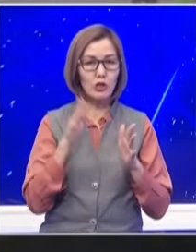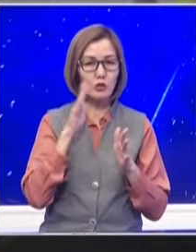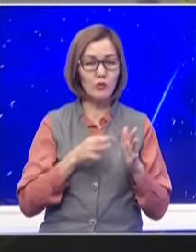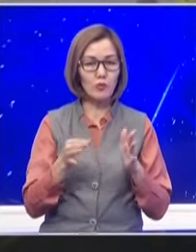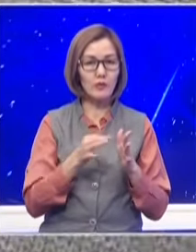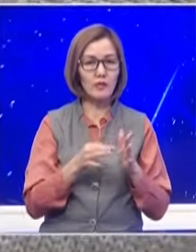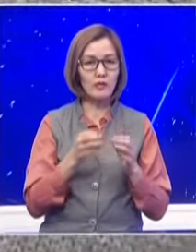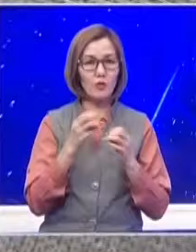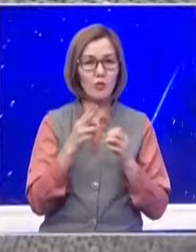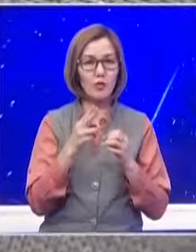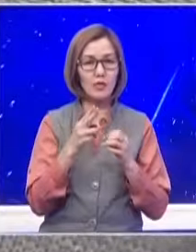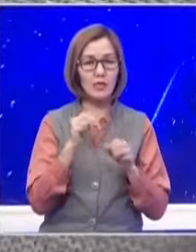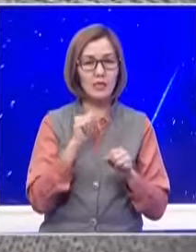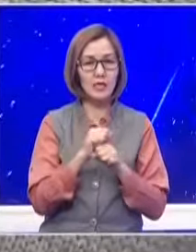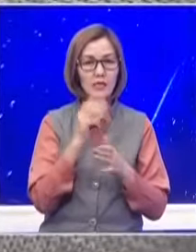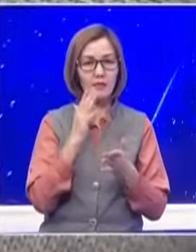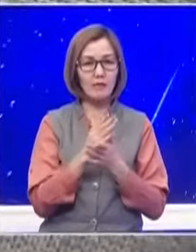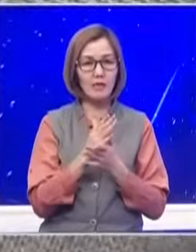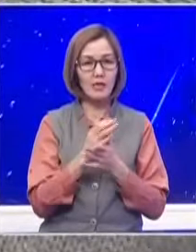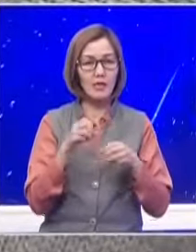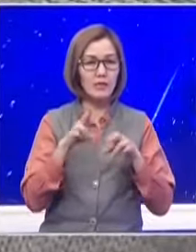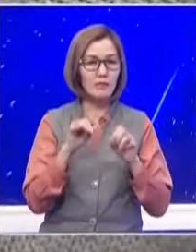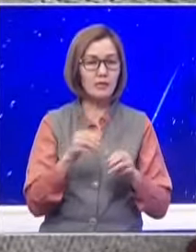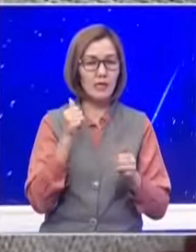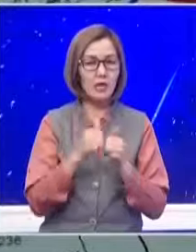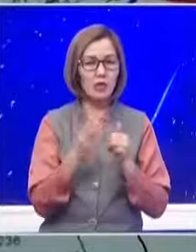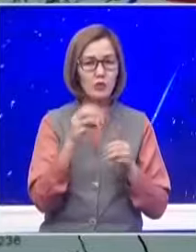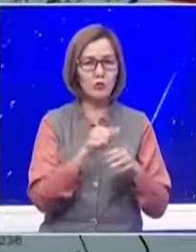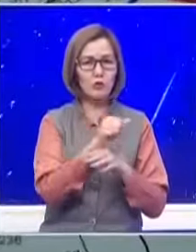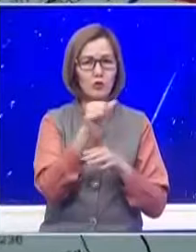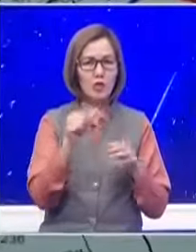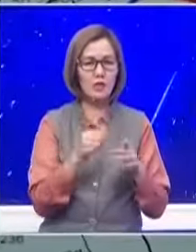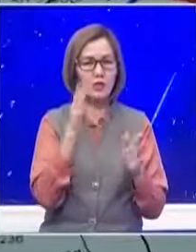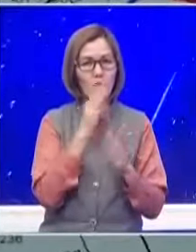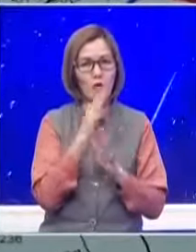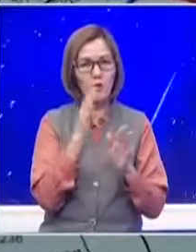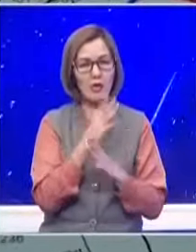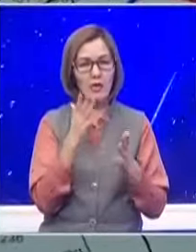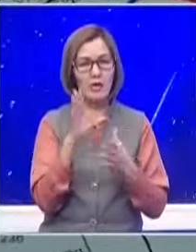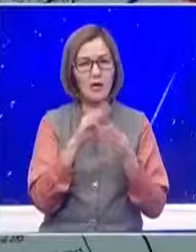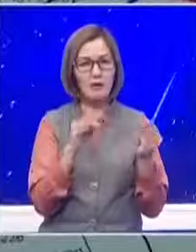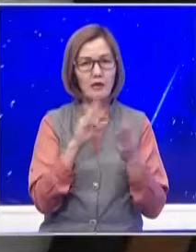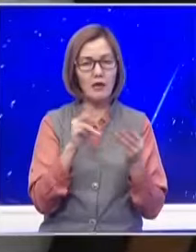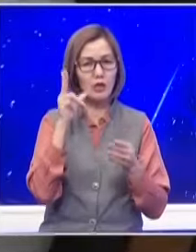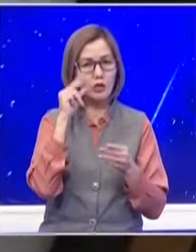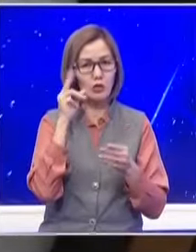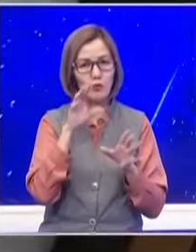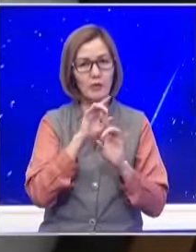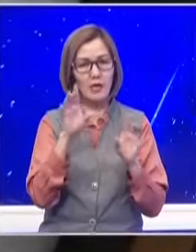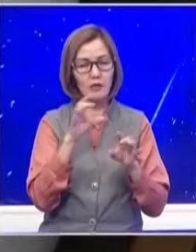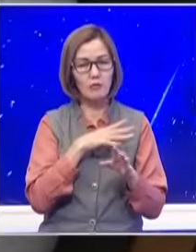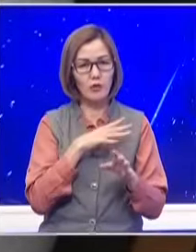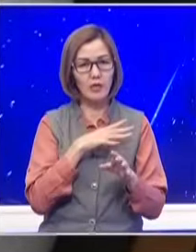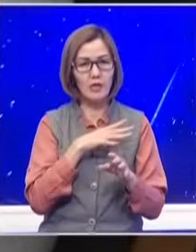12 метеорологиялық станция болса, ондағы мамандар әр 3 сағат сайын күн райы туралы мәліметтерді осылай цифрлармен хабарлап отырады.